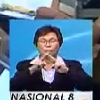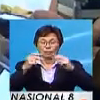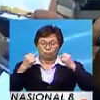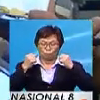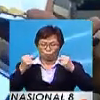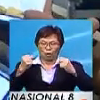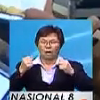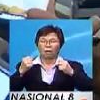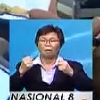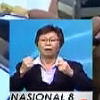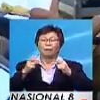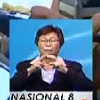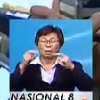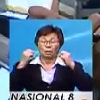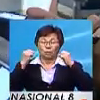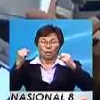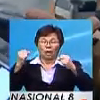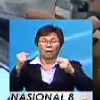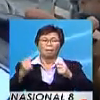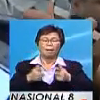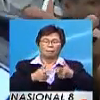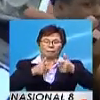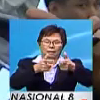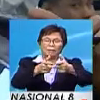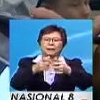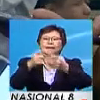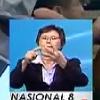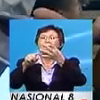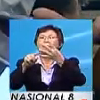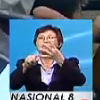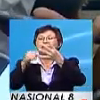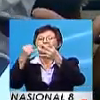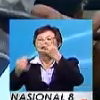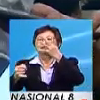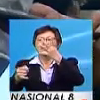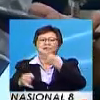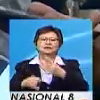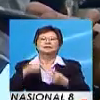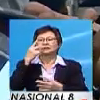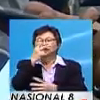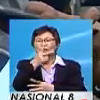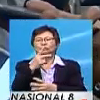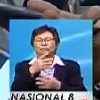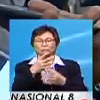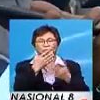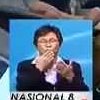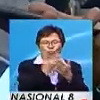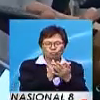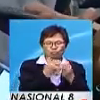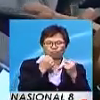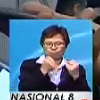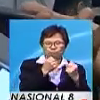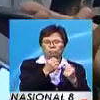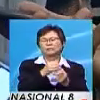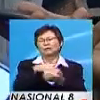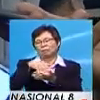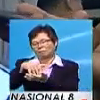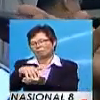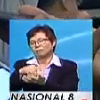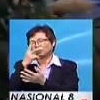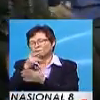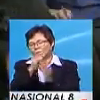kuat akan berada di lari keempat lah so kita akan tengok Siapa yang Mai kelebihan dan kelemahan so mempunyai strategi